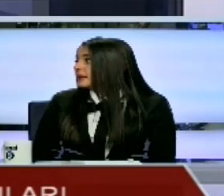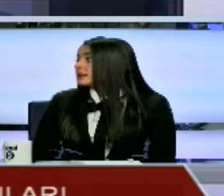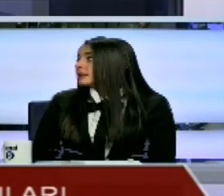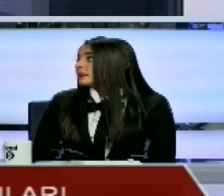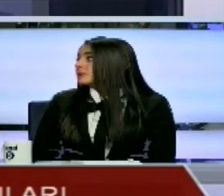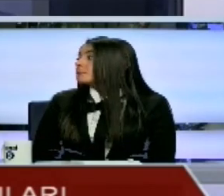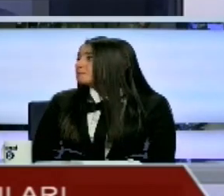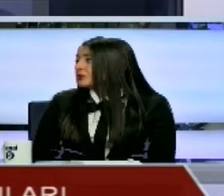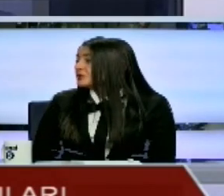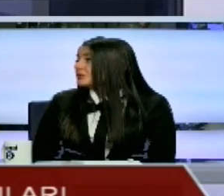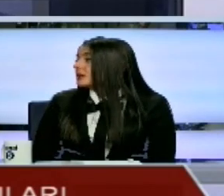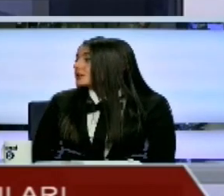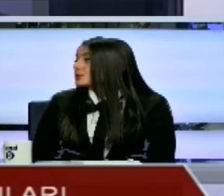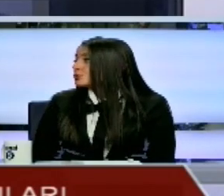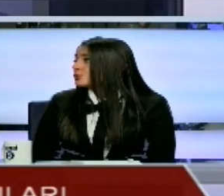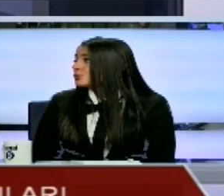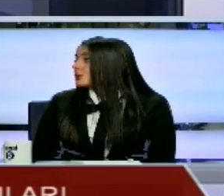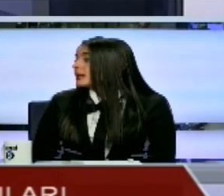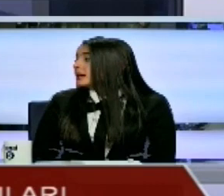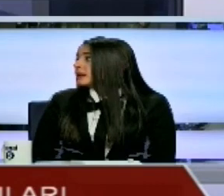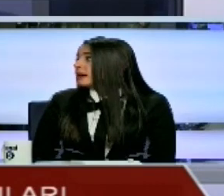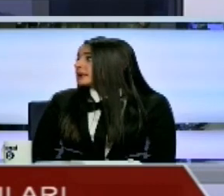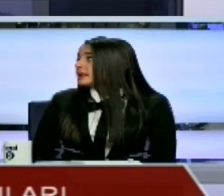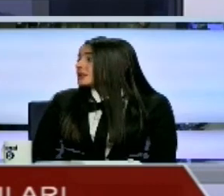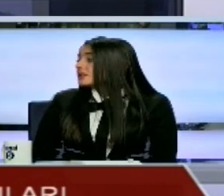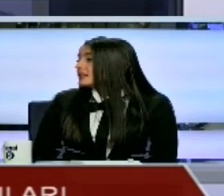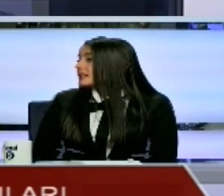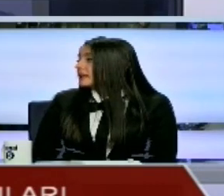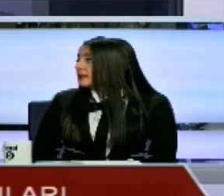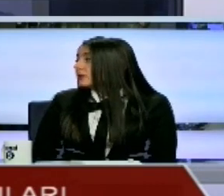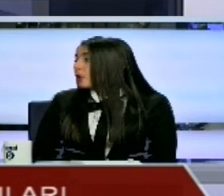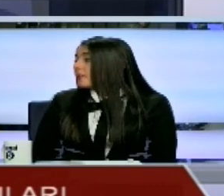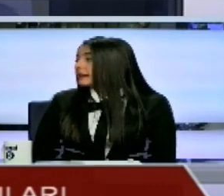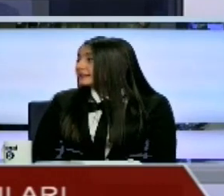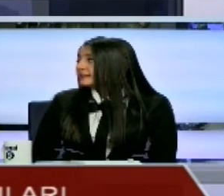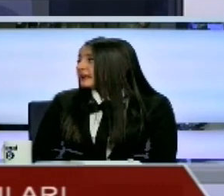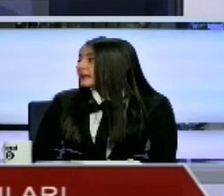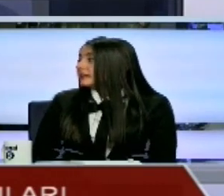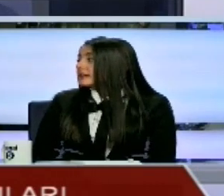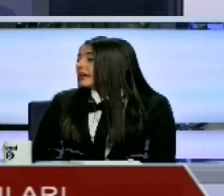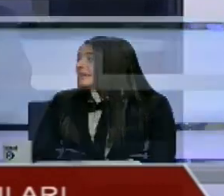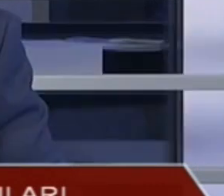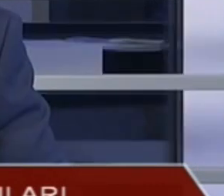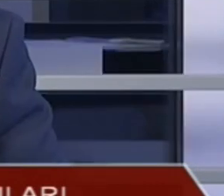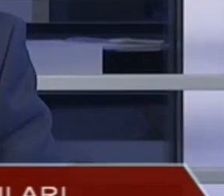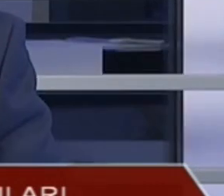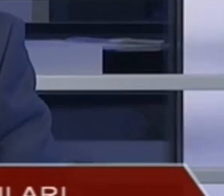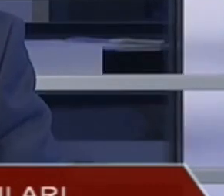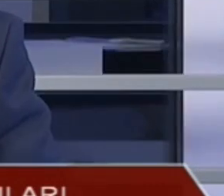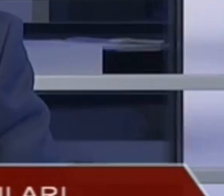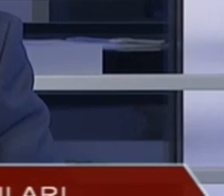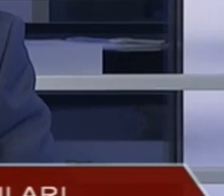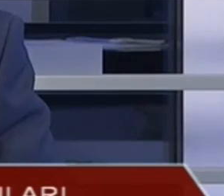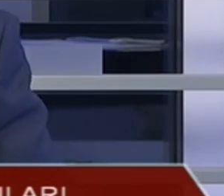bireyler yetiştirmeye çalışıyoruz. Yani ikinci sınıf insan yerine koymak değil de engelsiz, yani